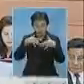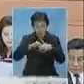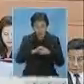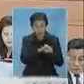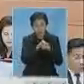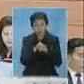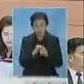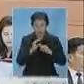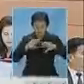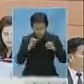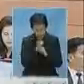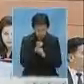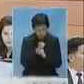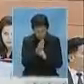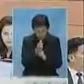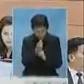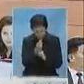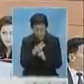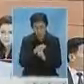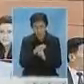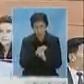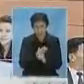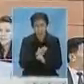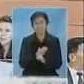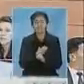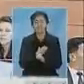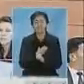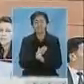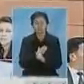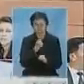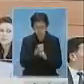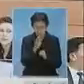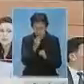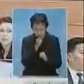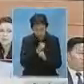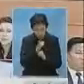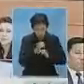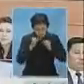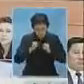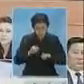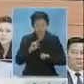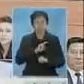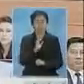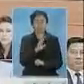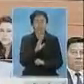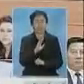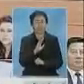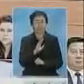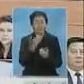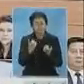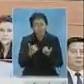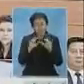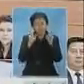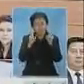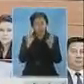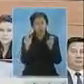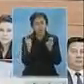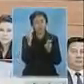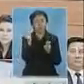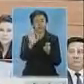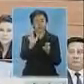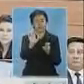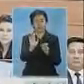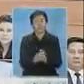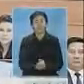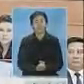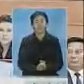หลนมาพยายามคลุมถุงชนปิดประตูตีแมวไม่ใช่ฮะเรื่องนี้ไม่ใช่เรื่องใหม่ครับท่านประธานที่เคารพเรื่องนี้